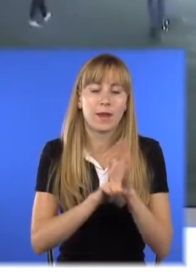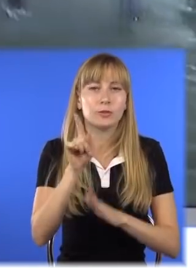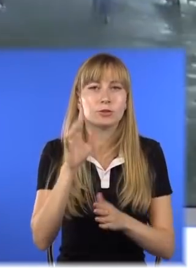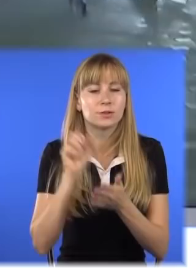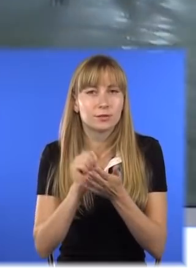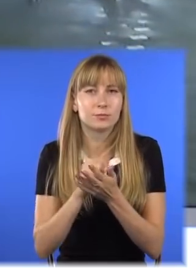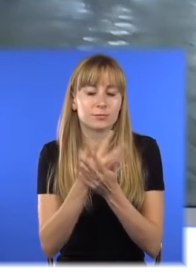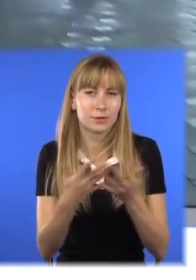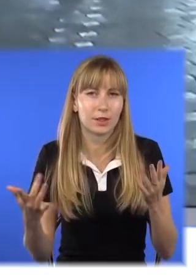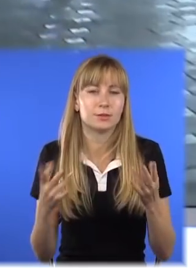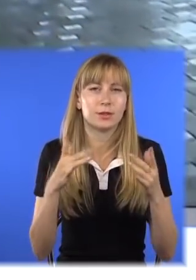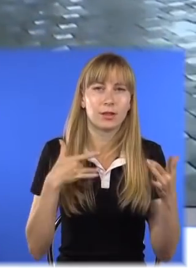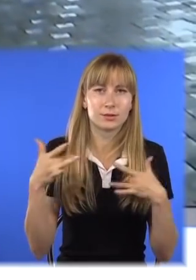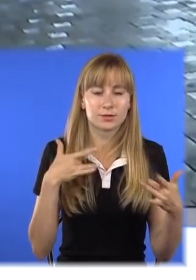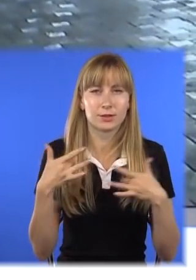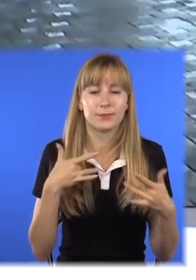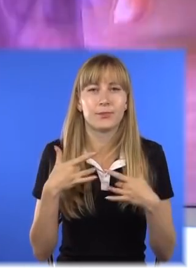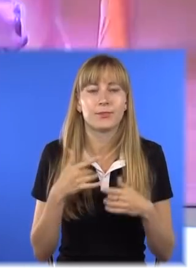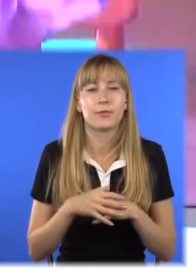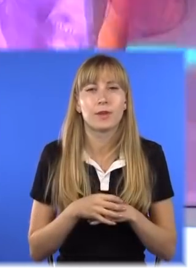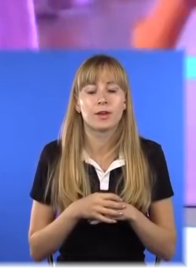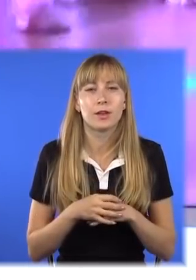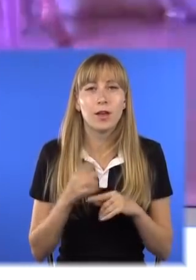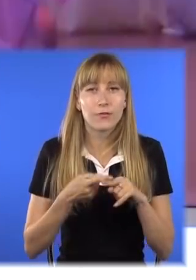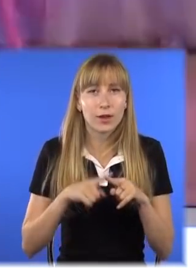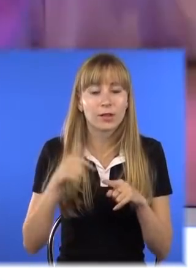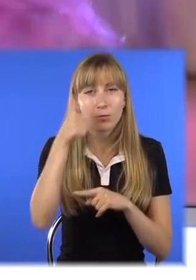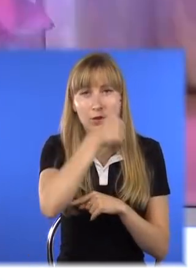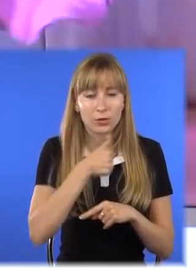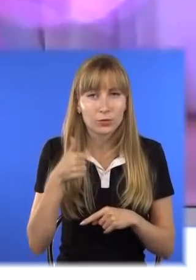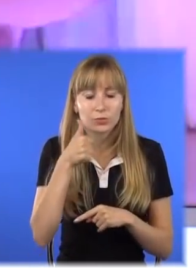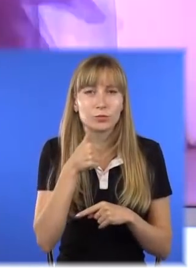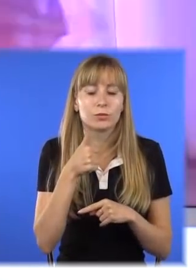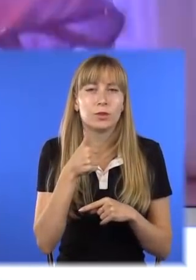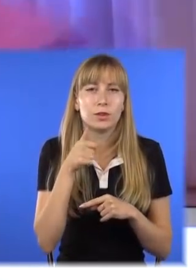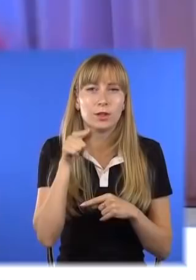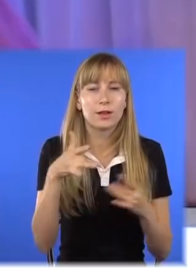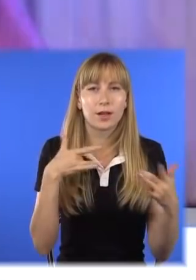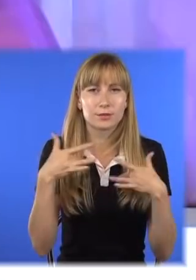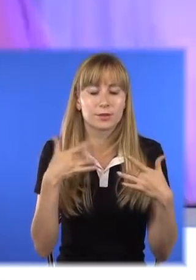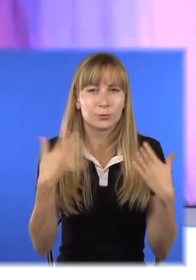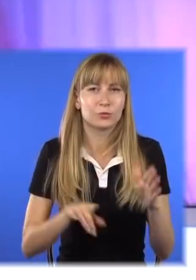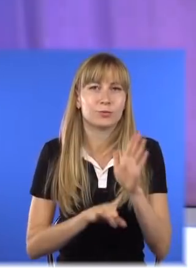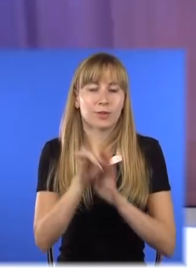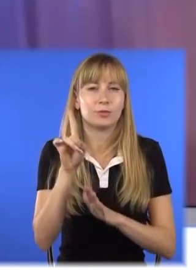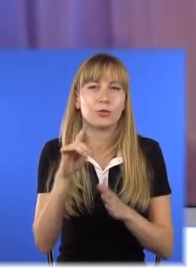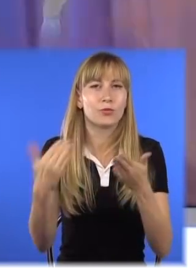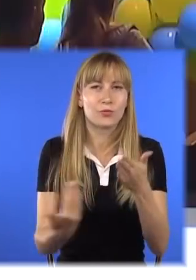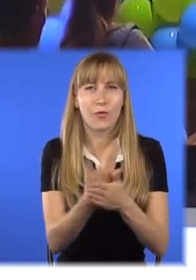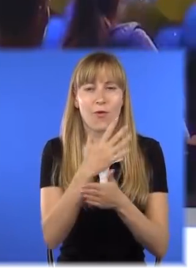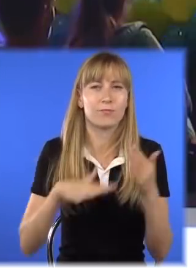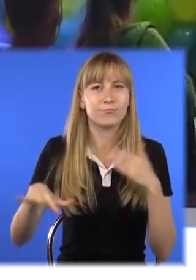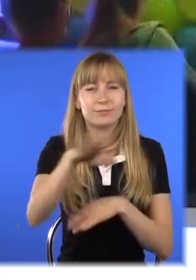концерту. Цьогоріч він нарешті пройшов у відремонтованому приміщенні. Сцена, фоє, нова апаратура, зручні